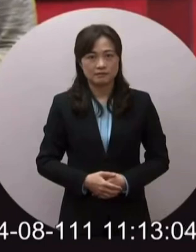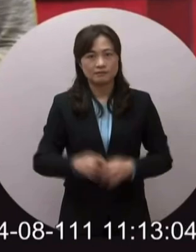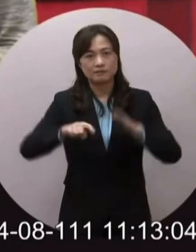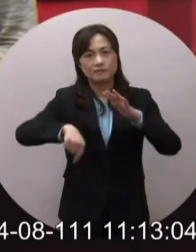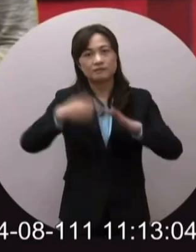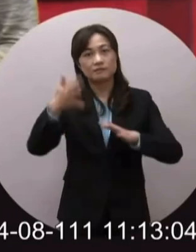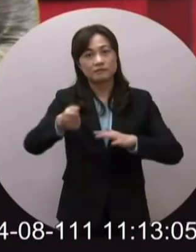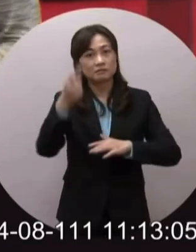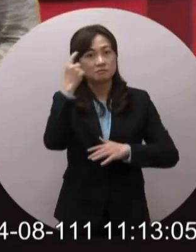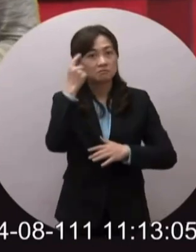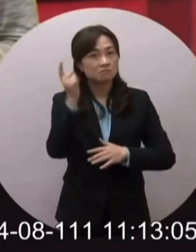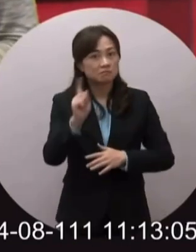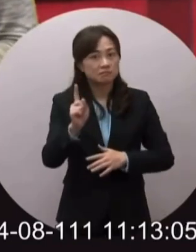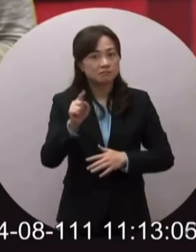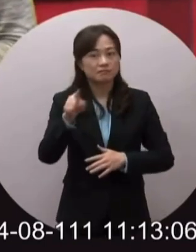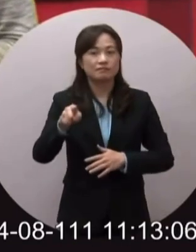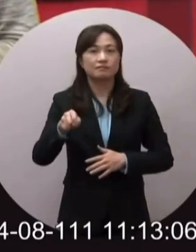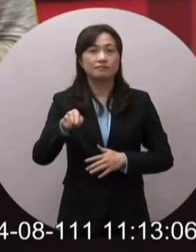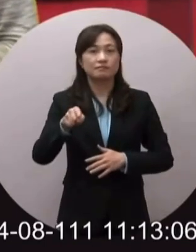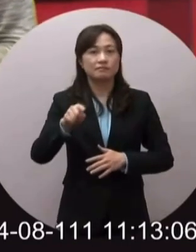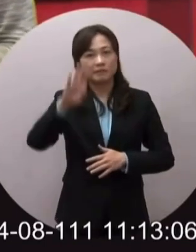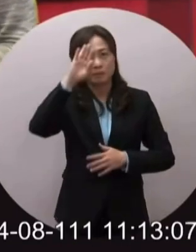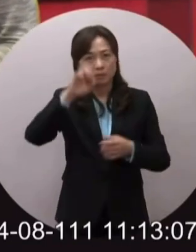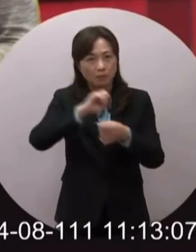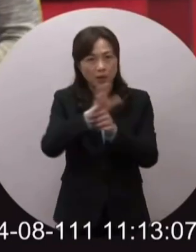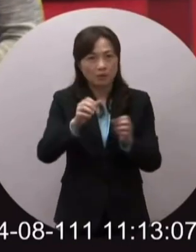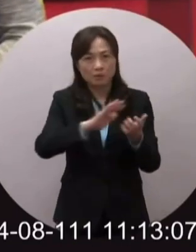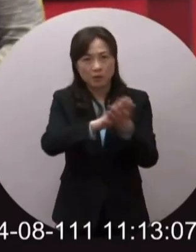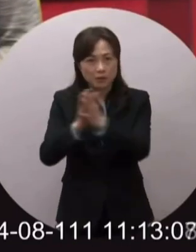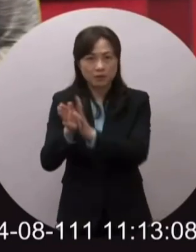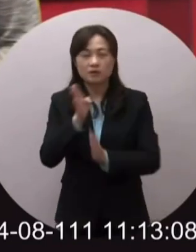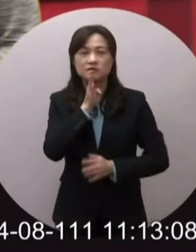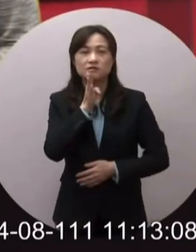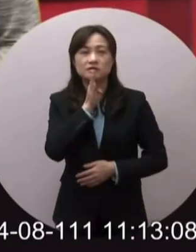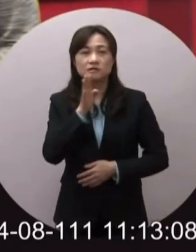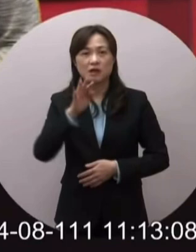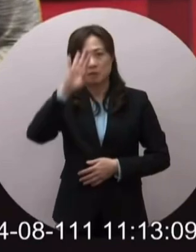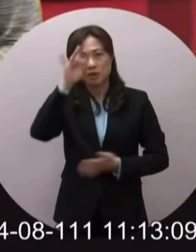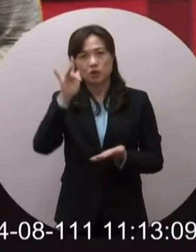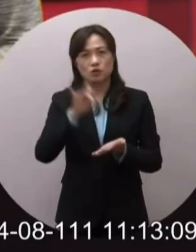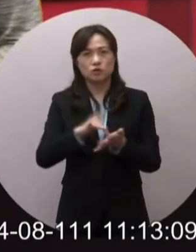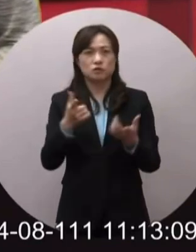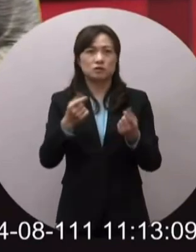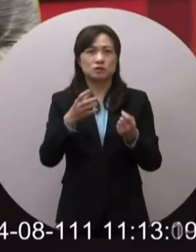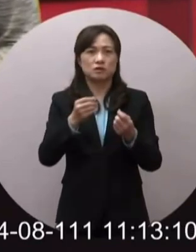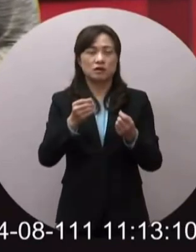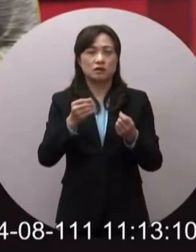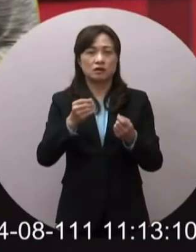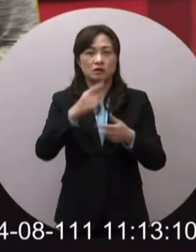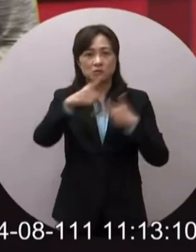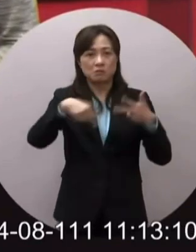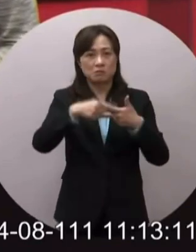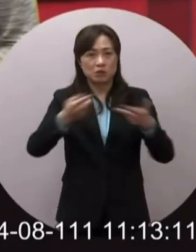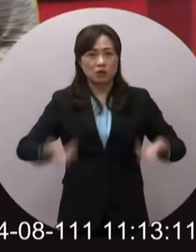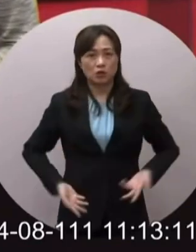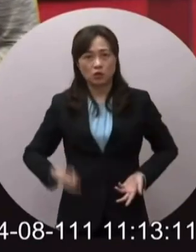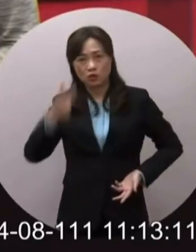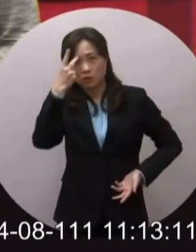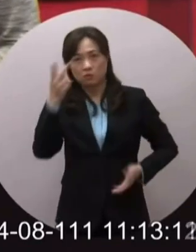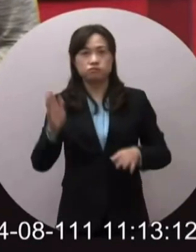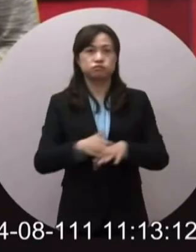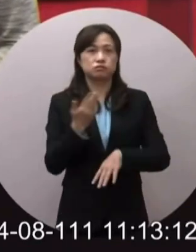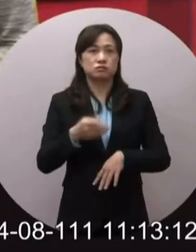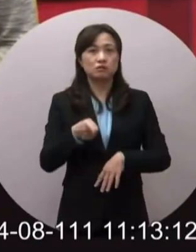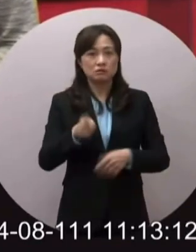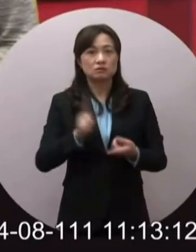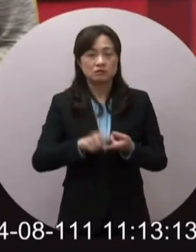拢。 长这也说一直在变化嘛， 对， 所以我就说病毒也不会周休二日啊，病毒不会周休二日，没有错吧？